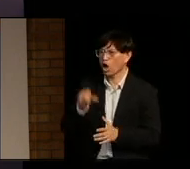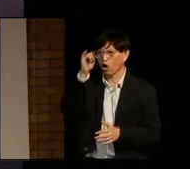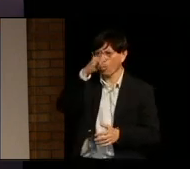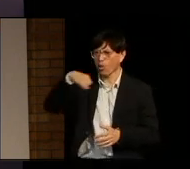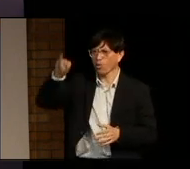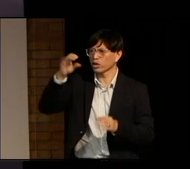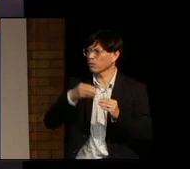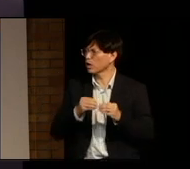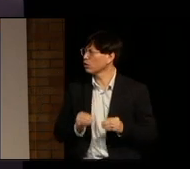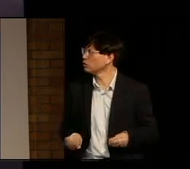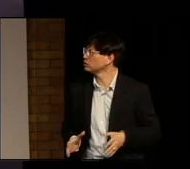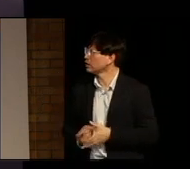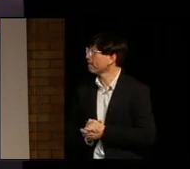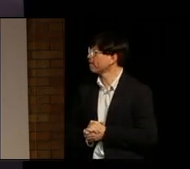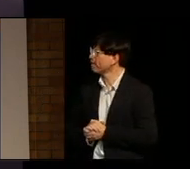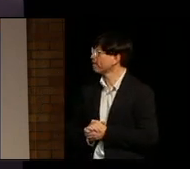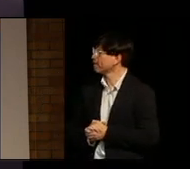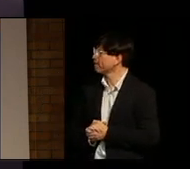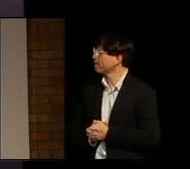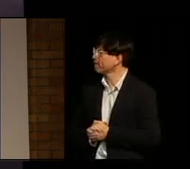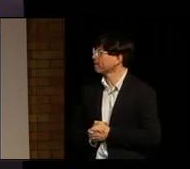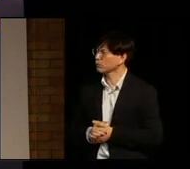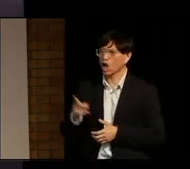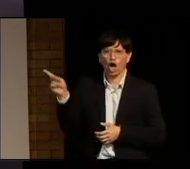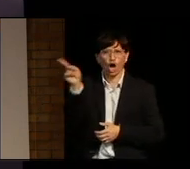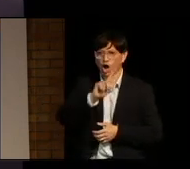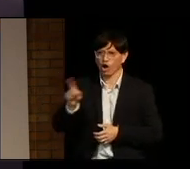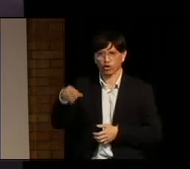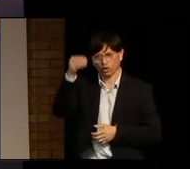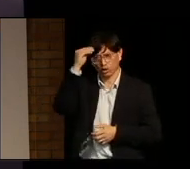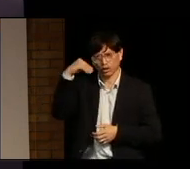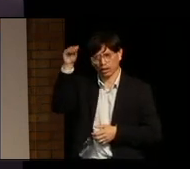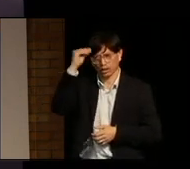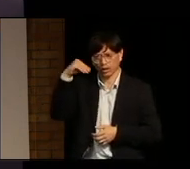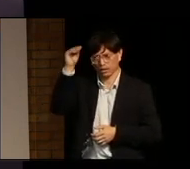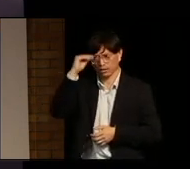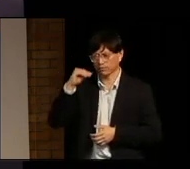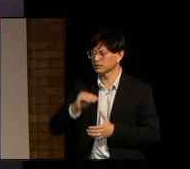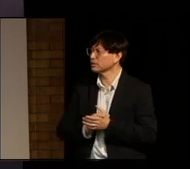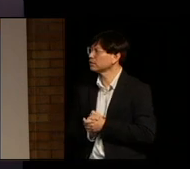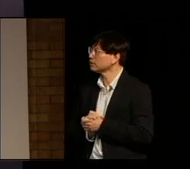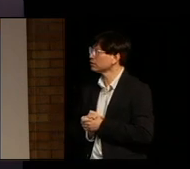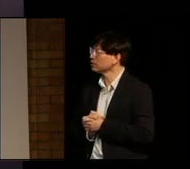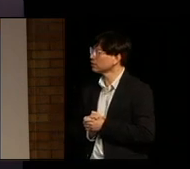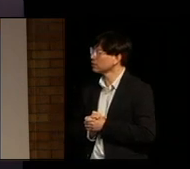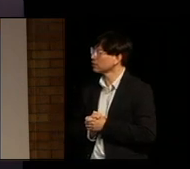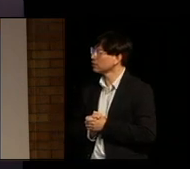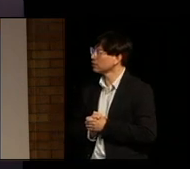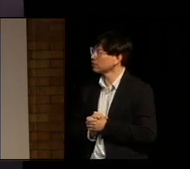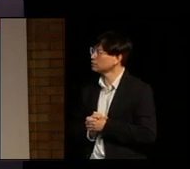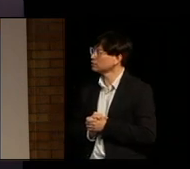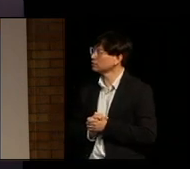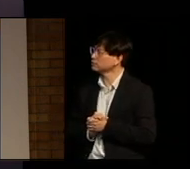ci tengo a dire è che questo non è stato pensato e non è non è come corso di perfezionamento perché non siamo venuti qua per